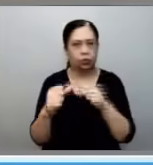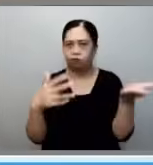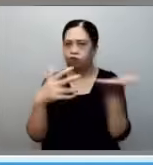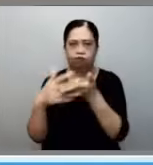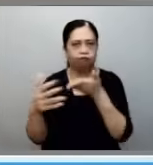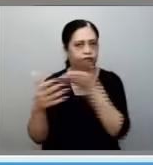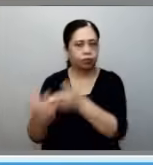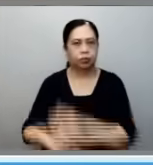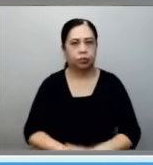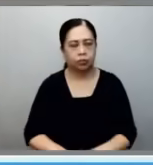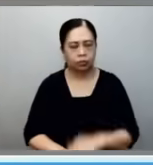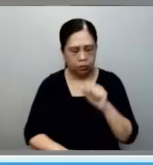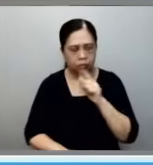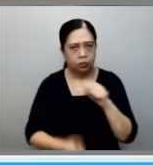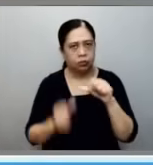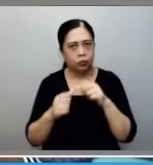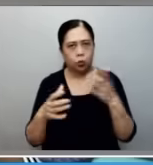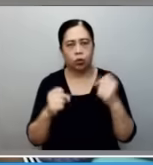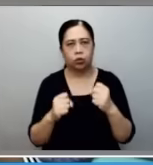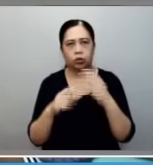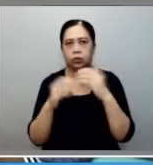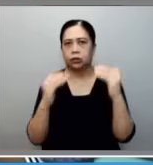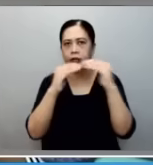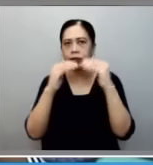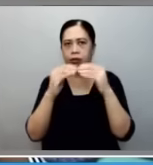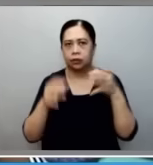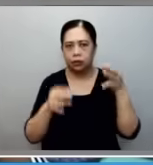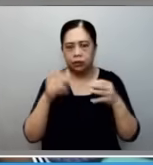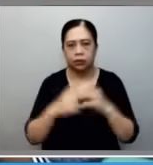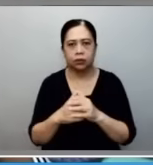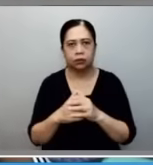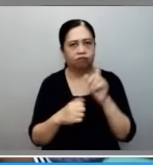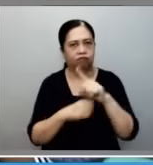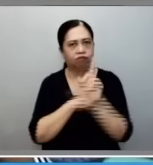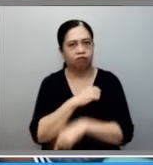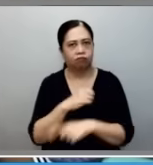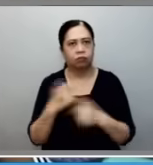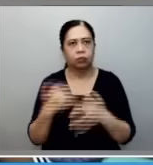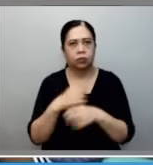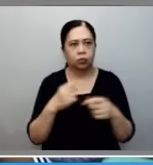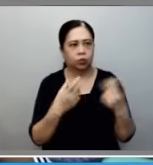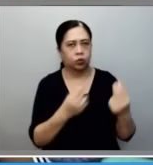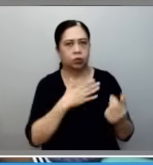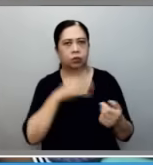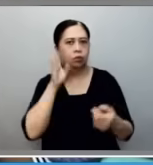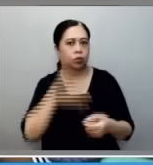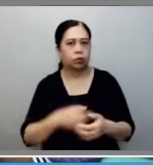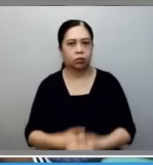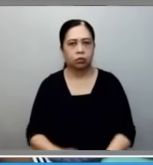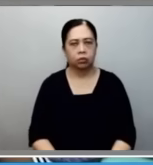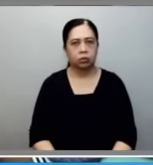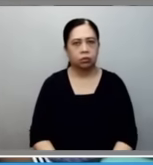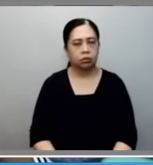Tutuloy po namin hanggang sa makuha po namin yung justisya. Pagbayaran po nila yung ginawa po nila sa kapatid ko po.